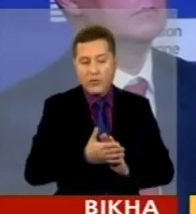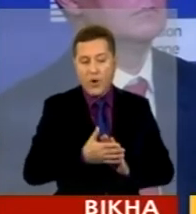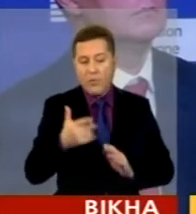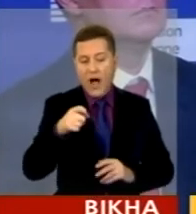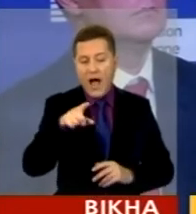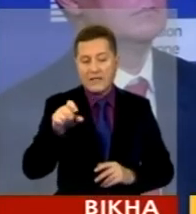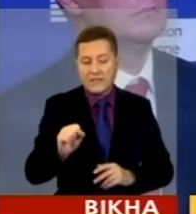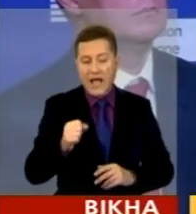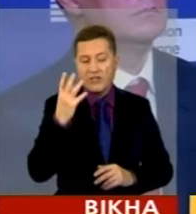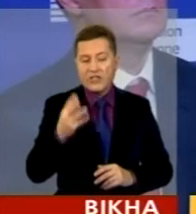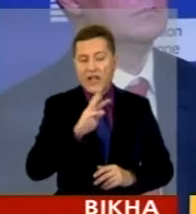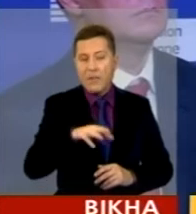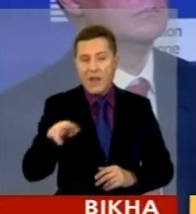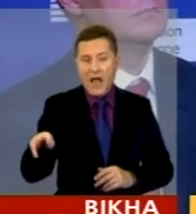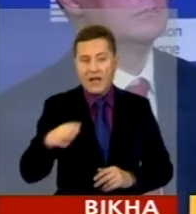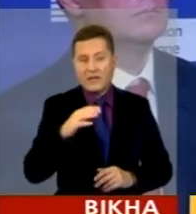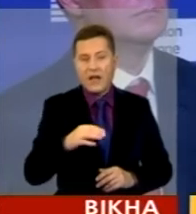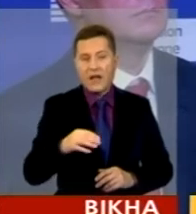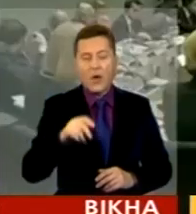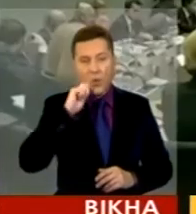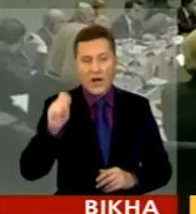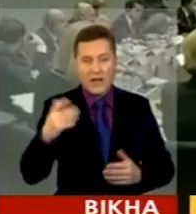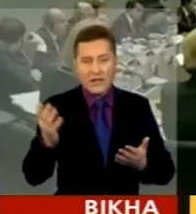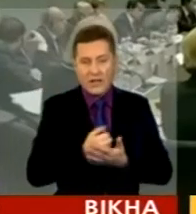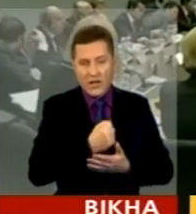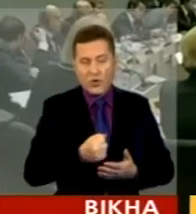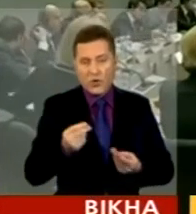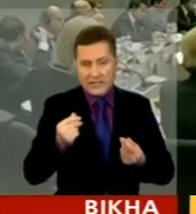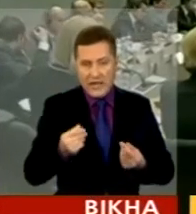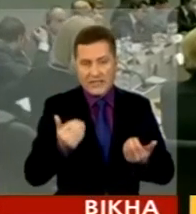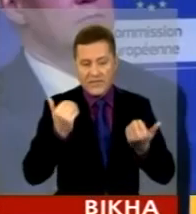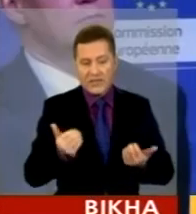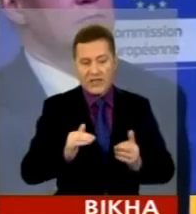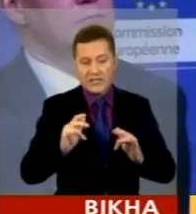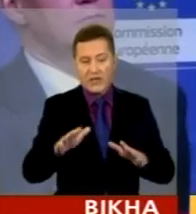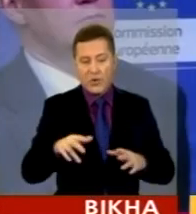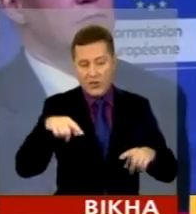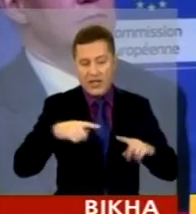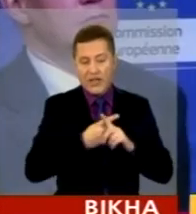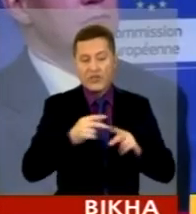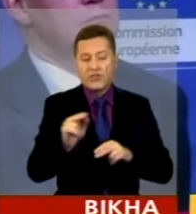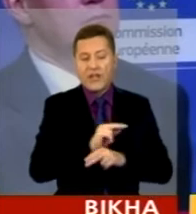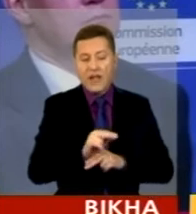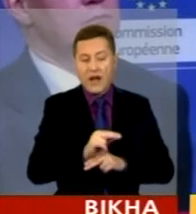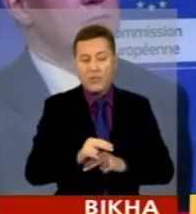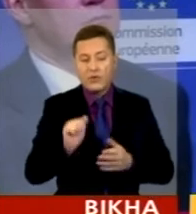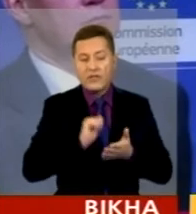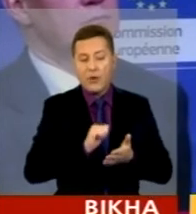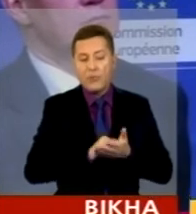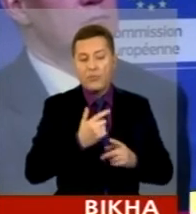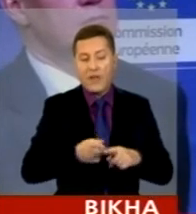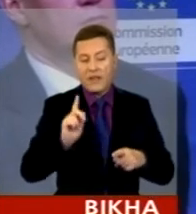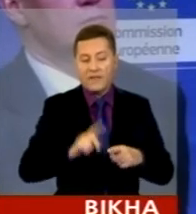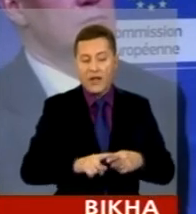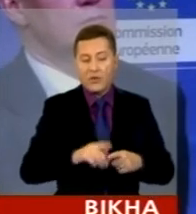4 миллиарда кубических метров Украина изыщет средства. Сейчас идет техническая доработка непосредственно документов, которые